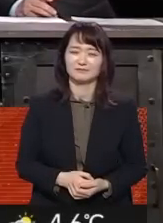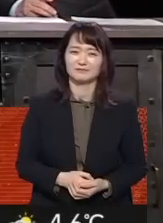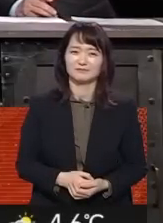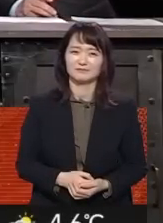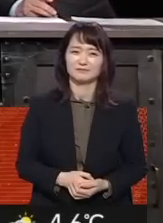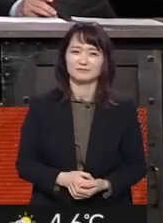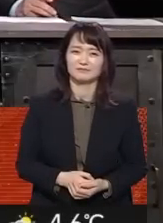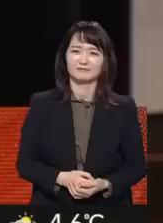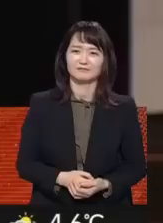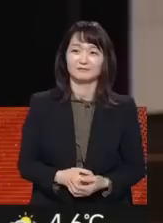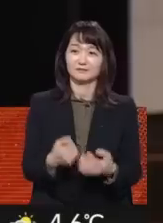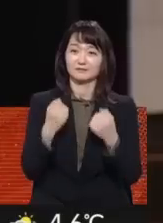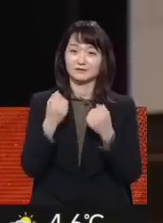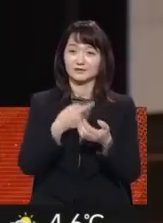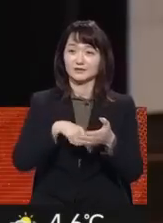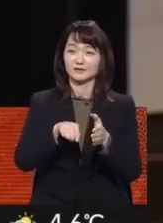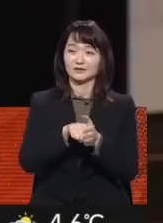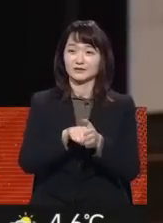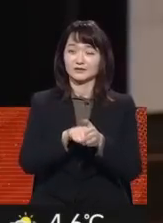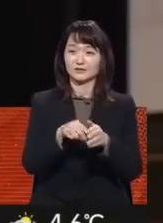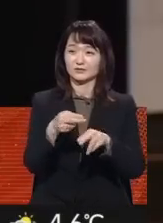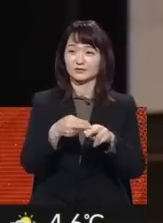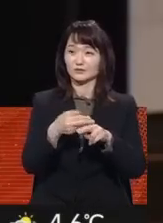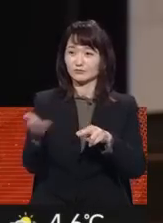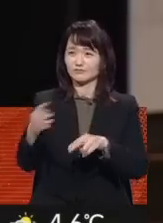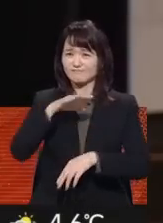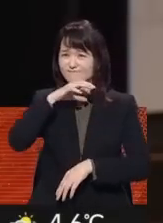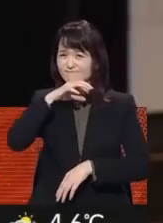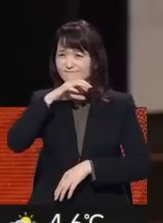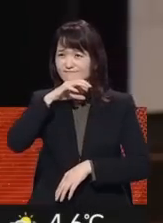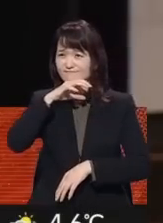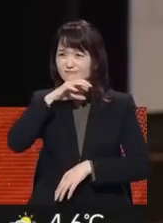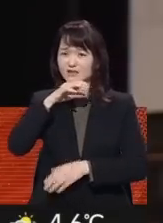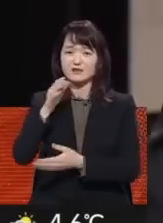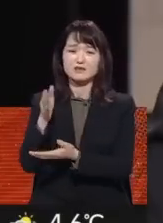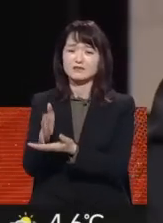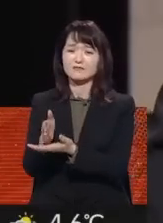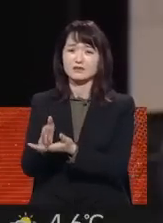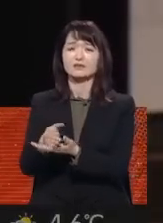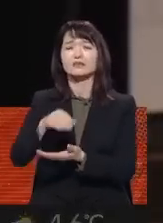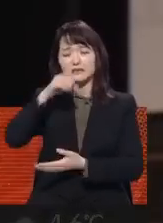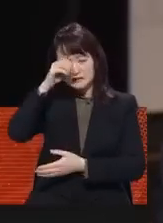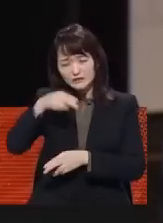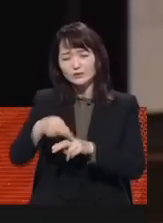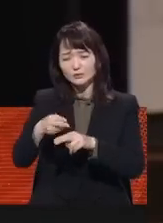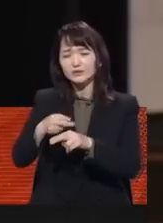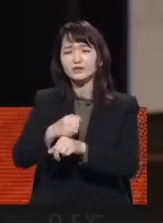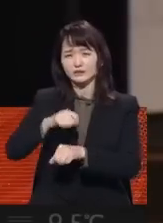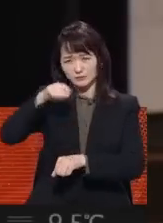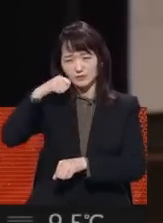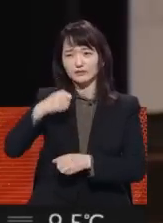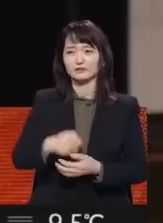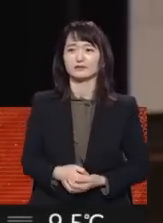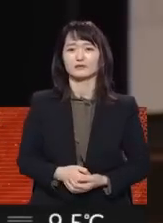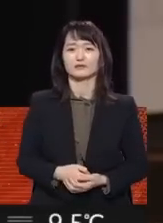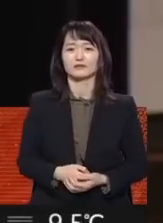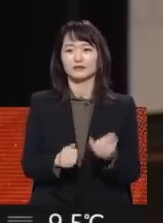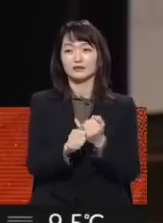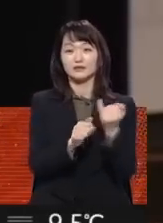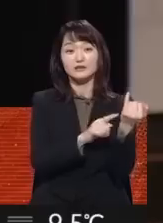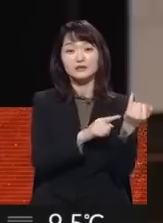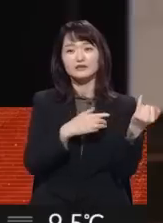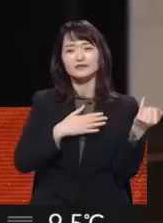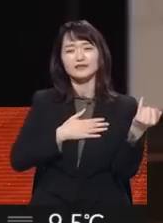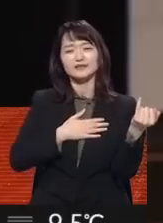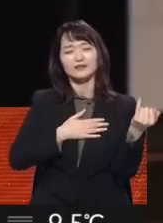지읒 기억 이응 님은요 건강을 위해서 해주는데 불만 가질 거면 그냥 해서 드세요라고 말씀을 하셨는데요 오광님은 오히려 또 아내분을 두고